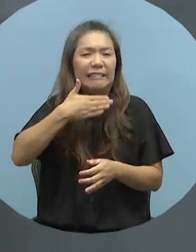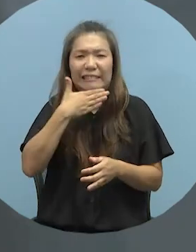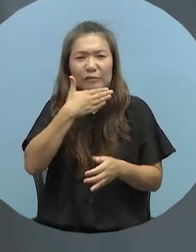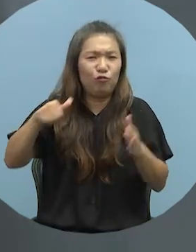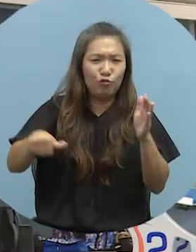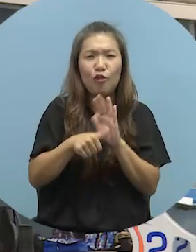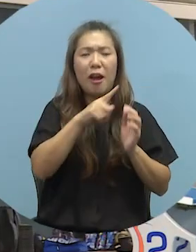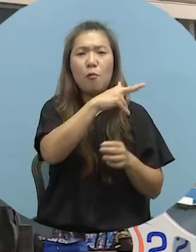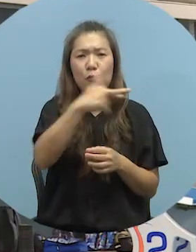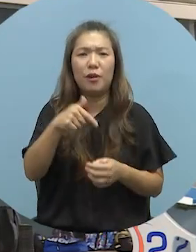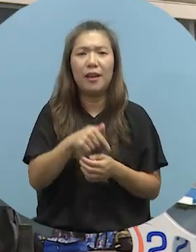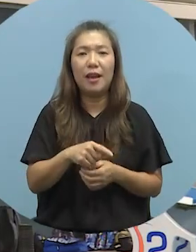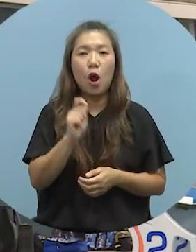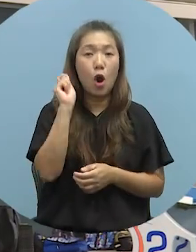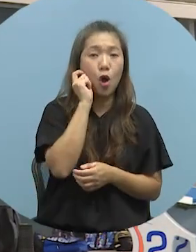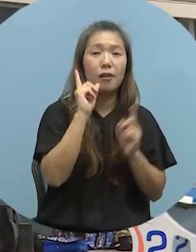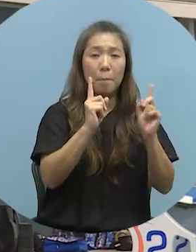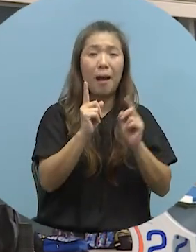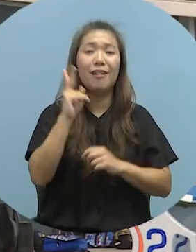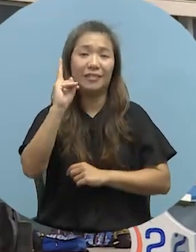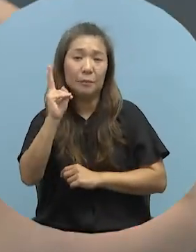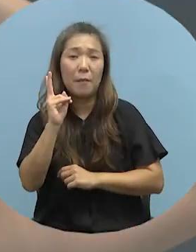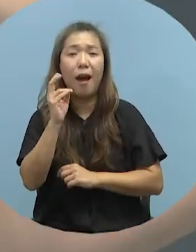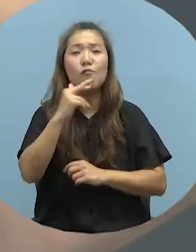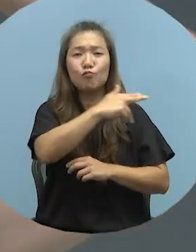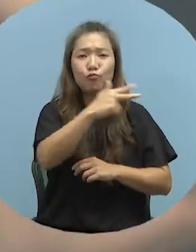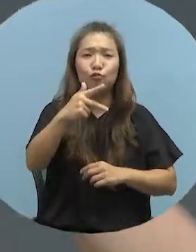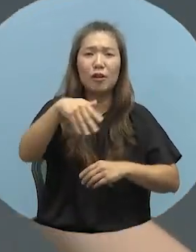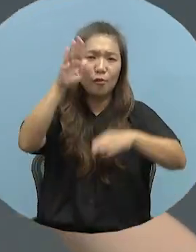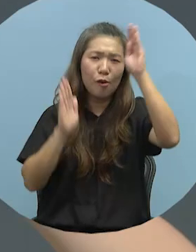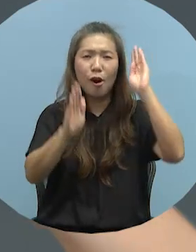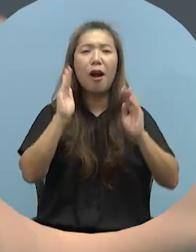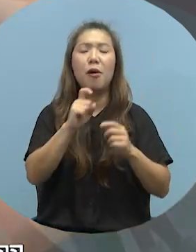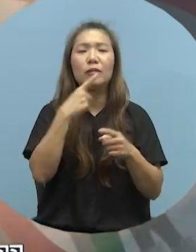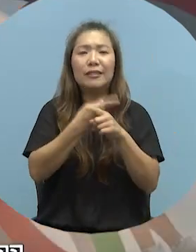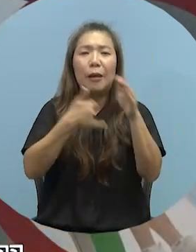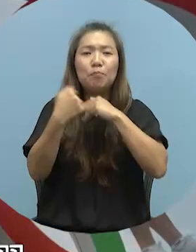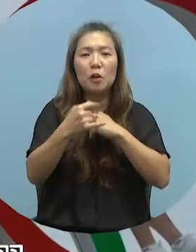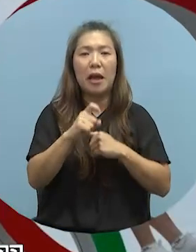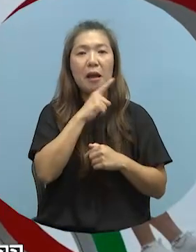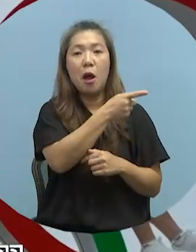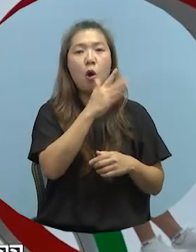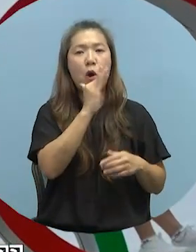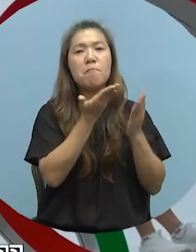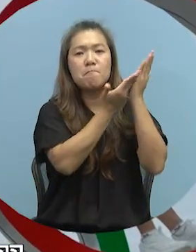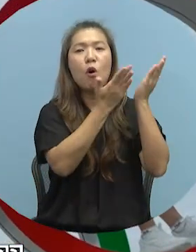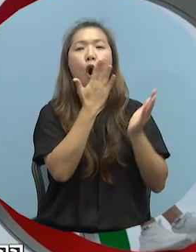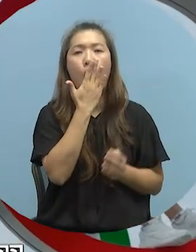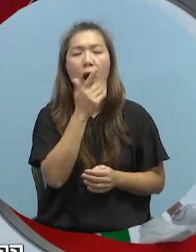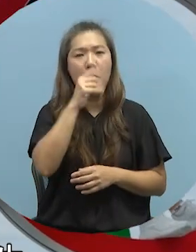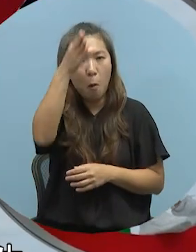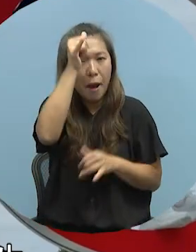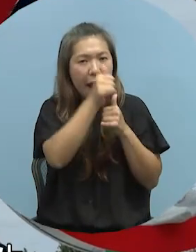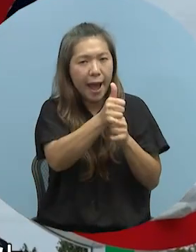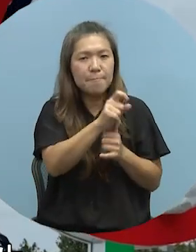泳手。雖然喺女子100米同200米背泳初賽未能晉級，但係佢會向泳隊師姐何思培學